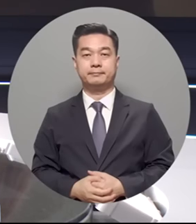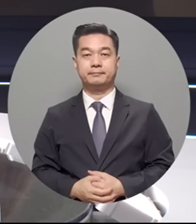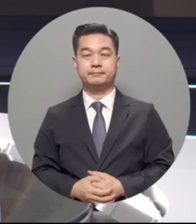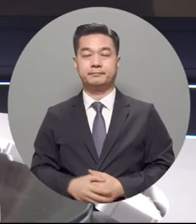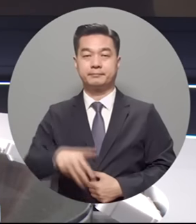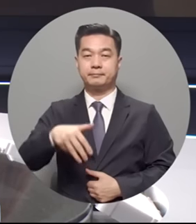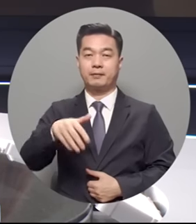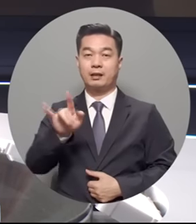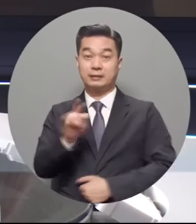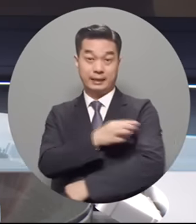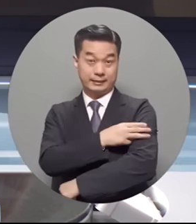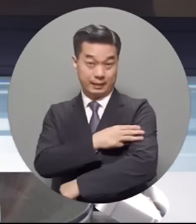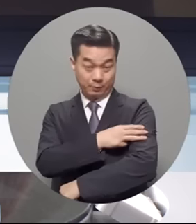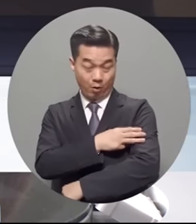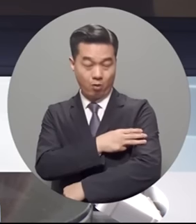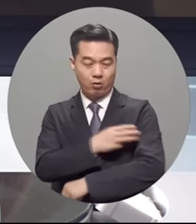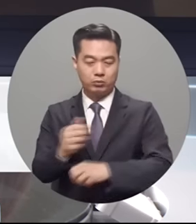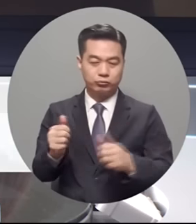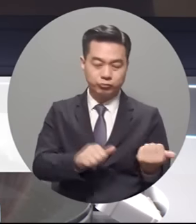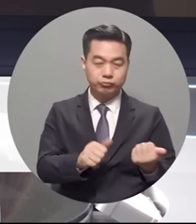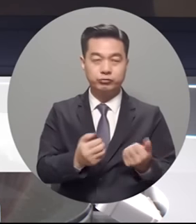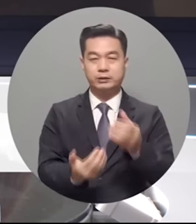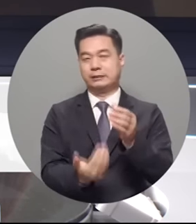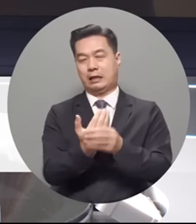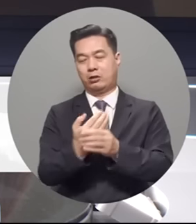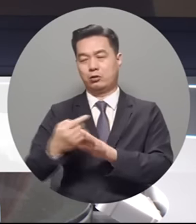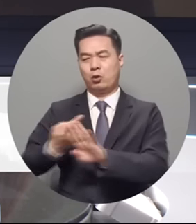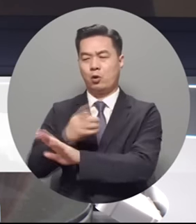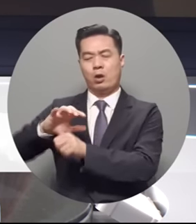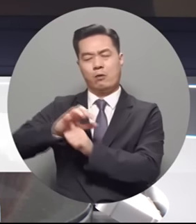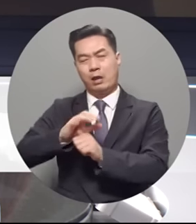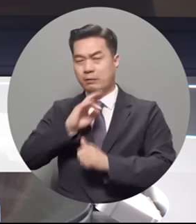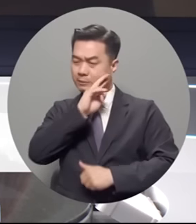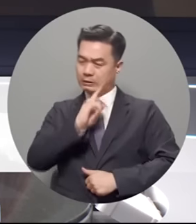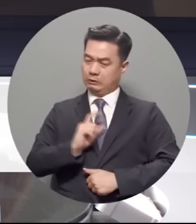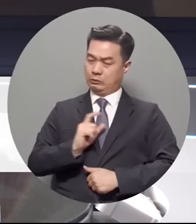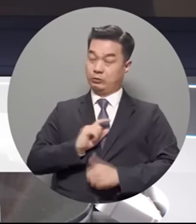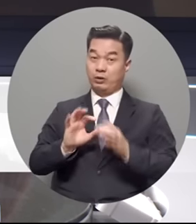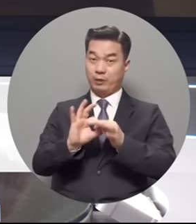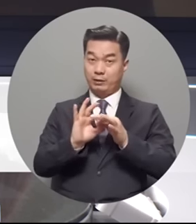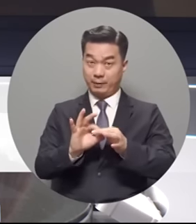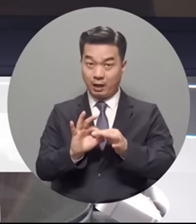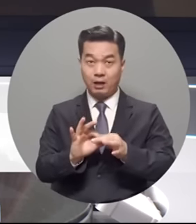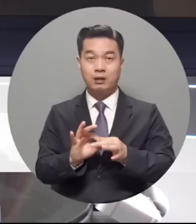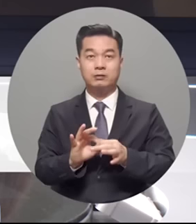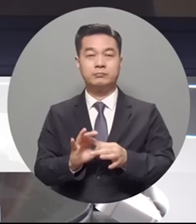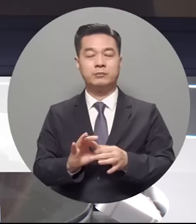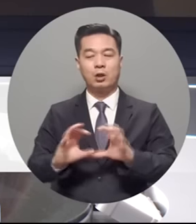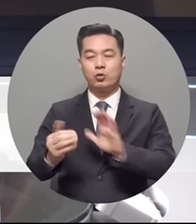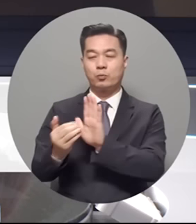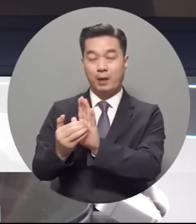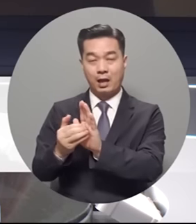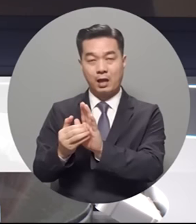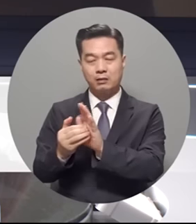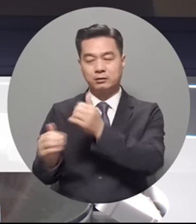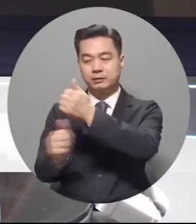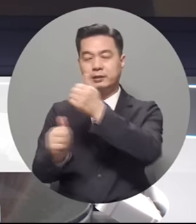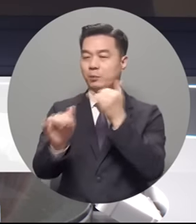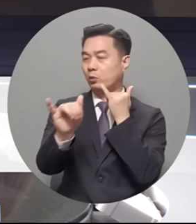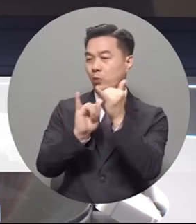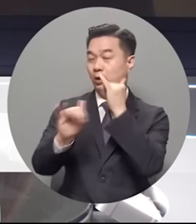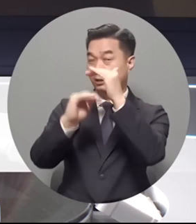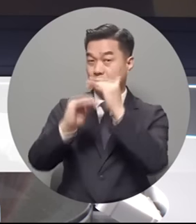최상병 순직 사건 수사 외압 의혹과 관련해 대통령실 이시원 공직기강 비서관이 국방부 참모와 통화한 사실이